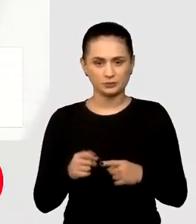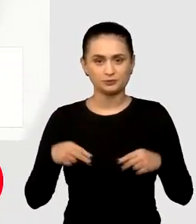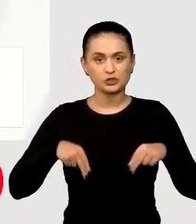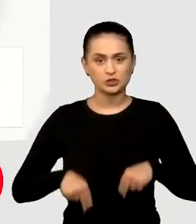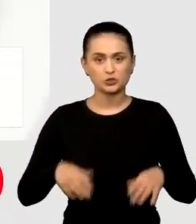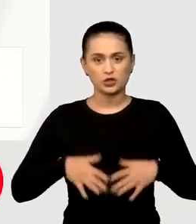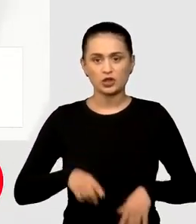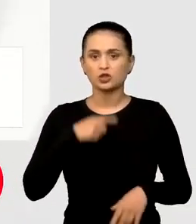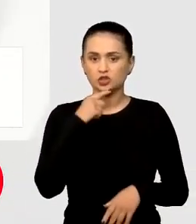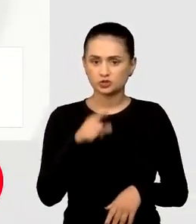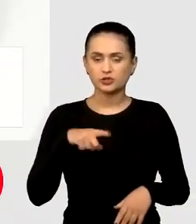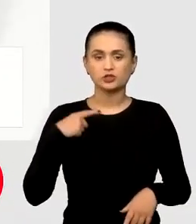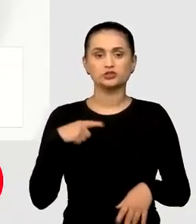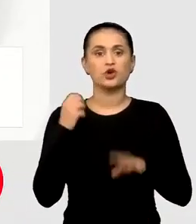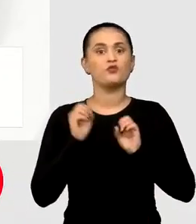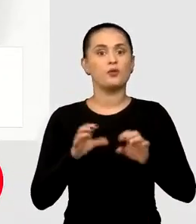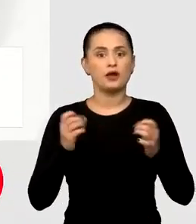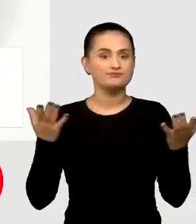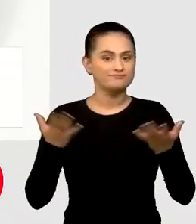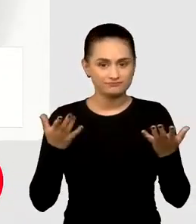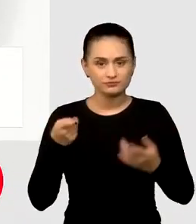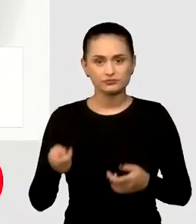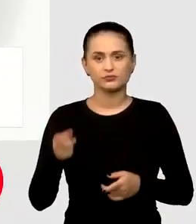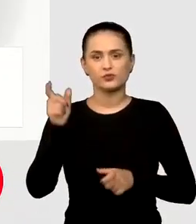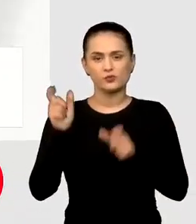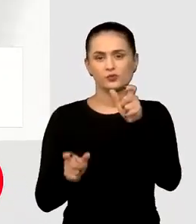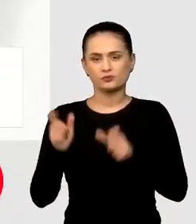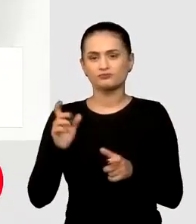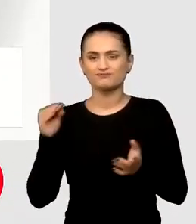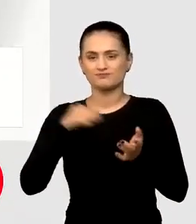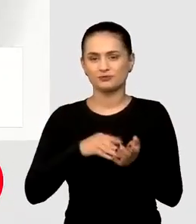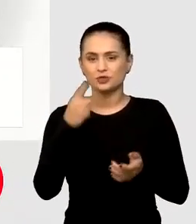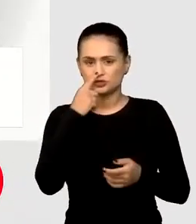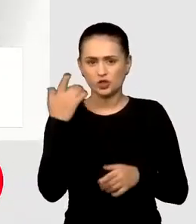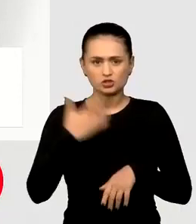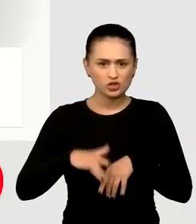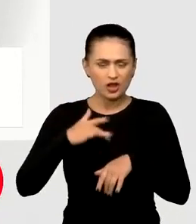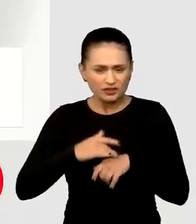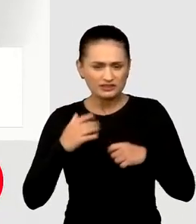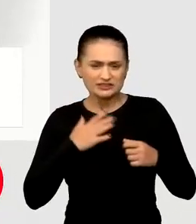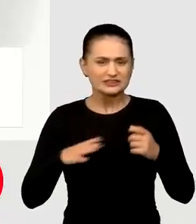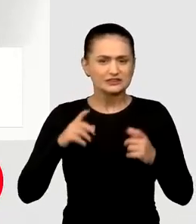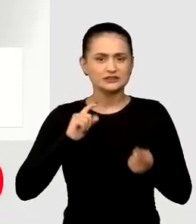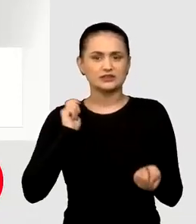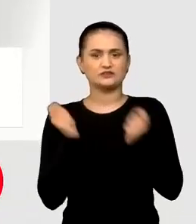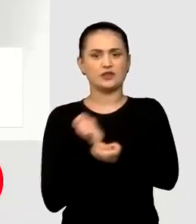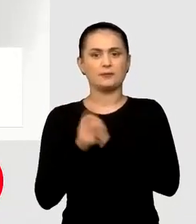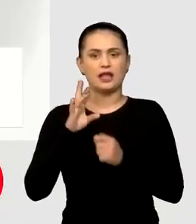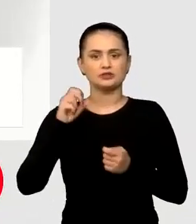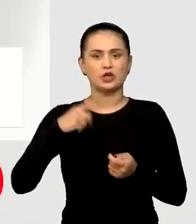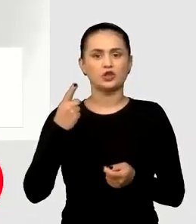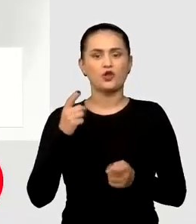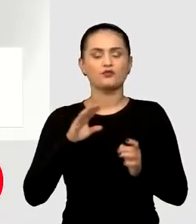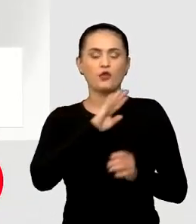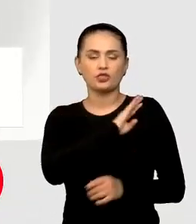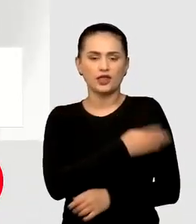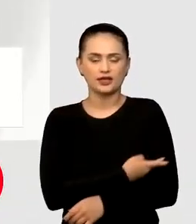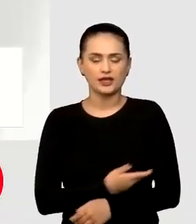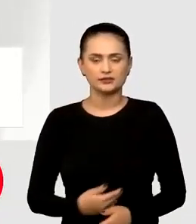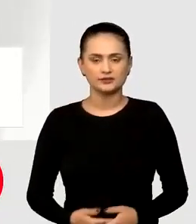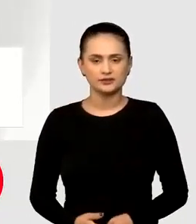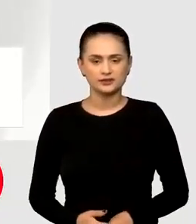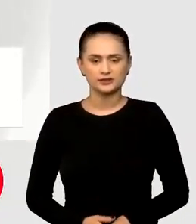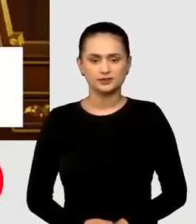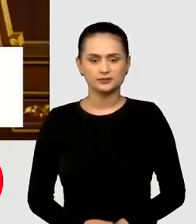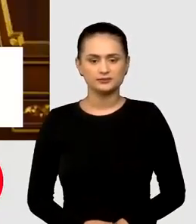Președintele Zelenski spune că sunt informații conform cărora oficialii instalați de Rusia au încercat să, cu disperare, să transforme Hersonul într-o fortăreață.